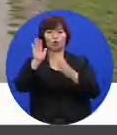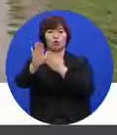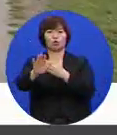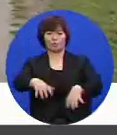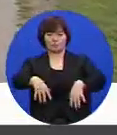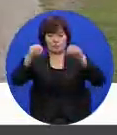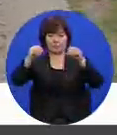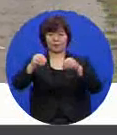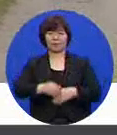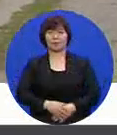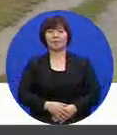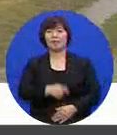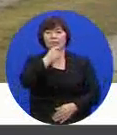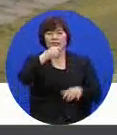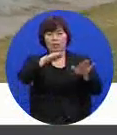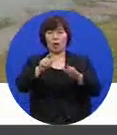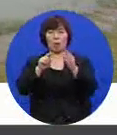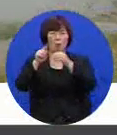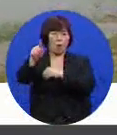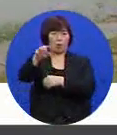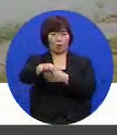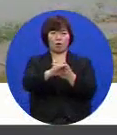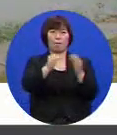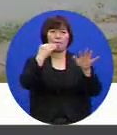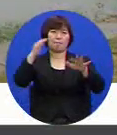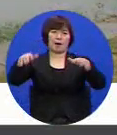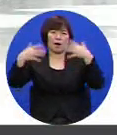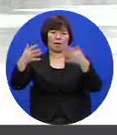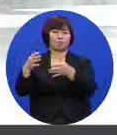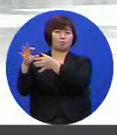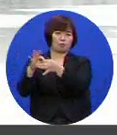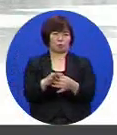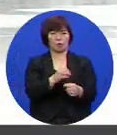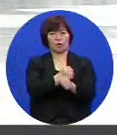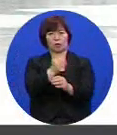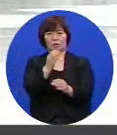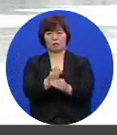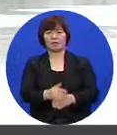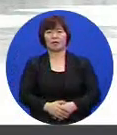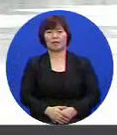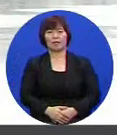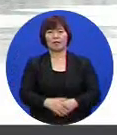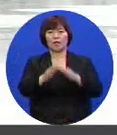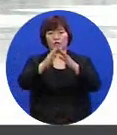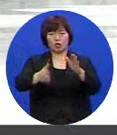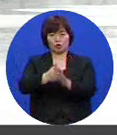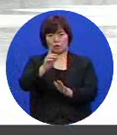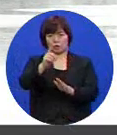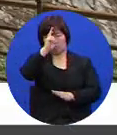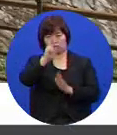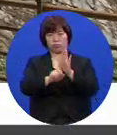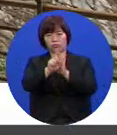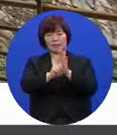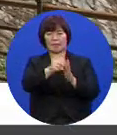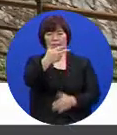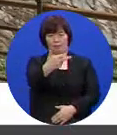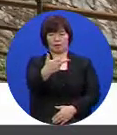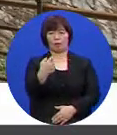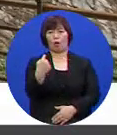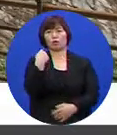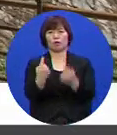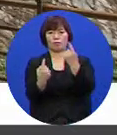그치겠습니다. 서해 남부 먼 바다에는 풍랑주의보가 발효 중입니다. 전주의 한낮 기온은 17도로 어제에